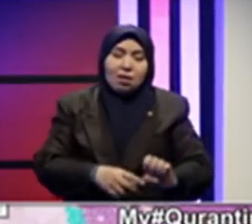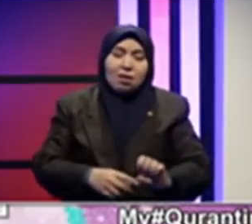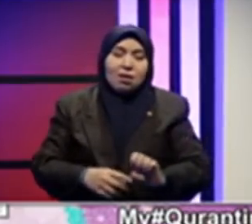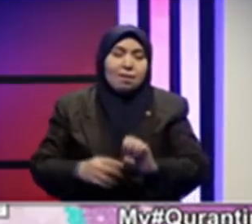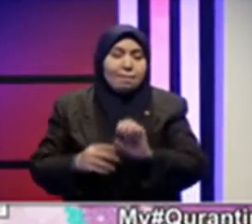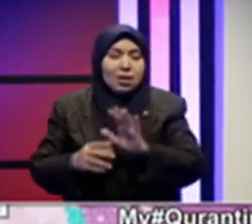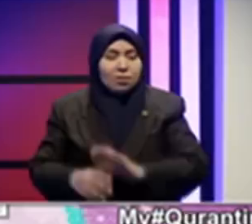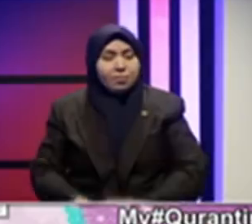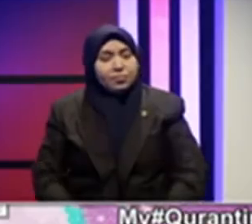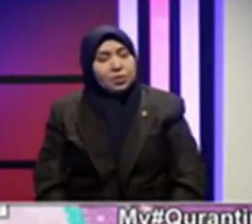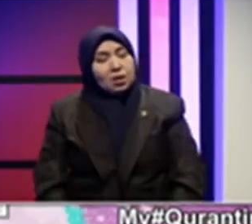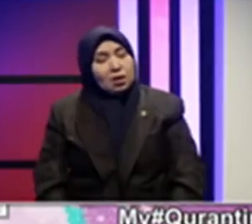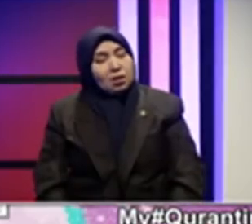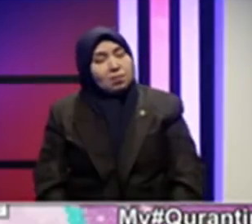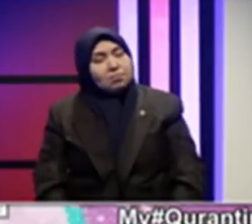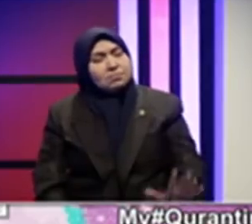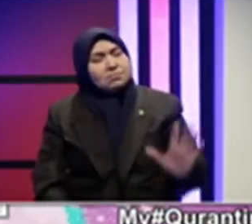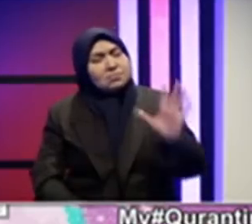وأكواب